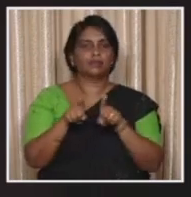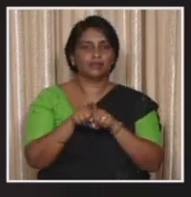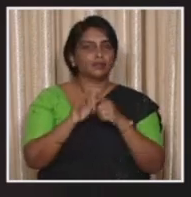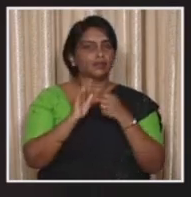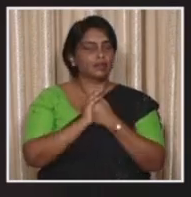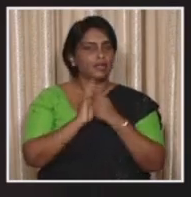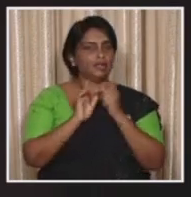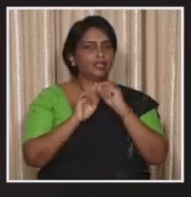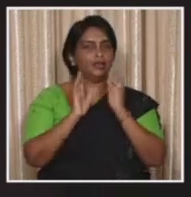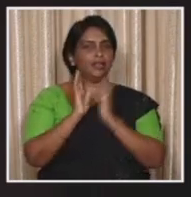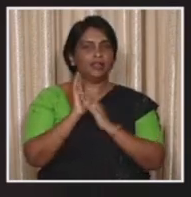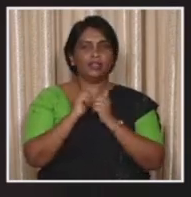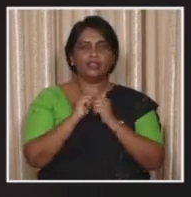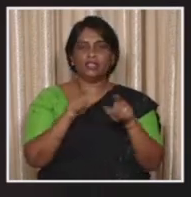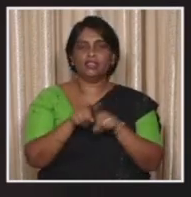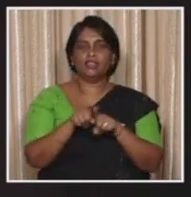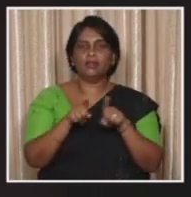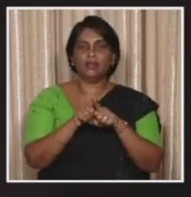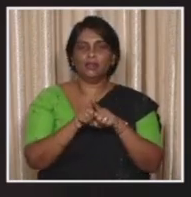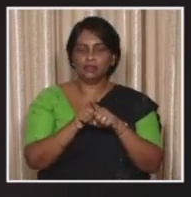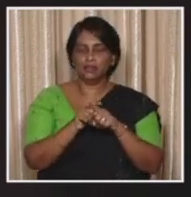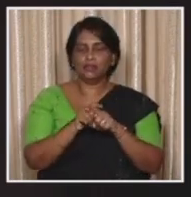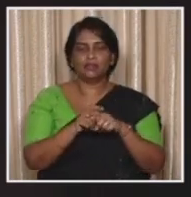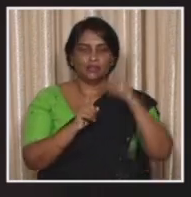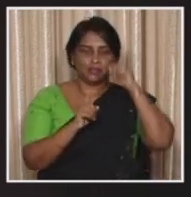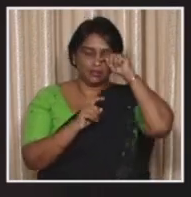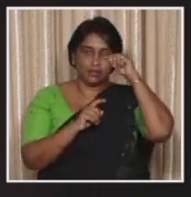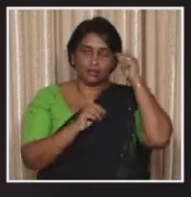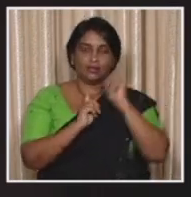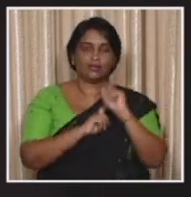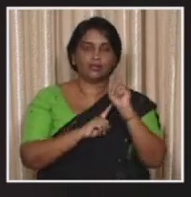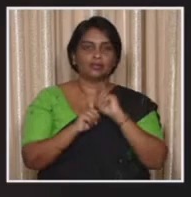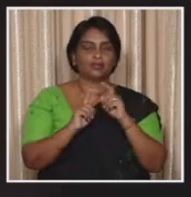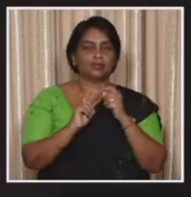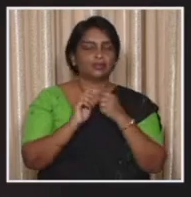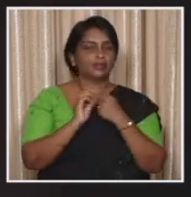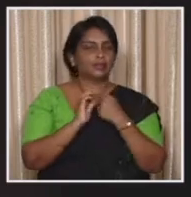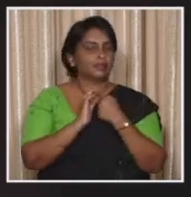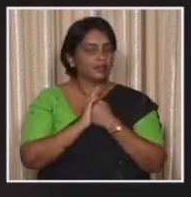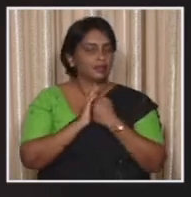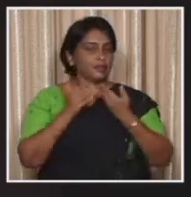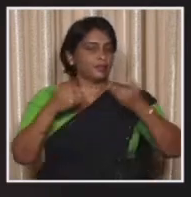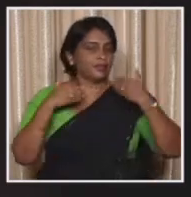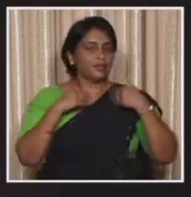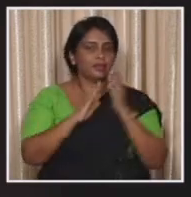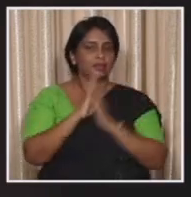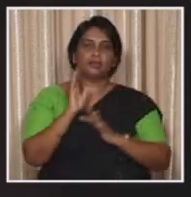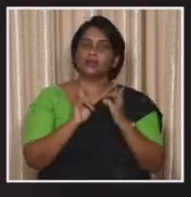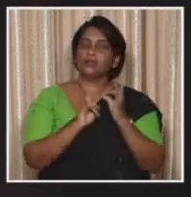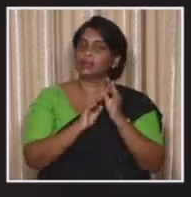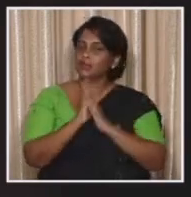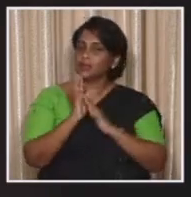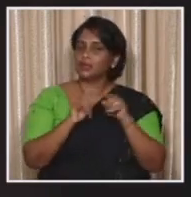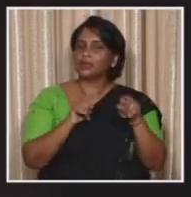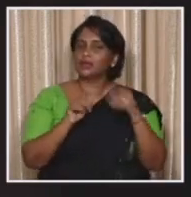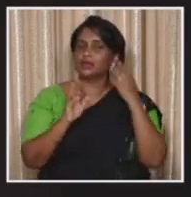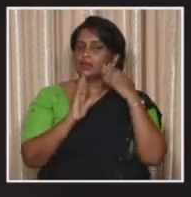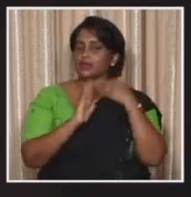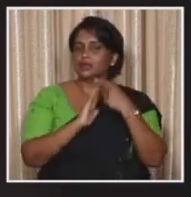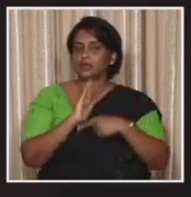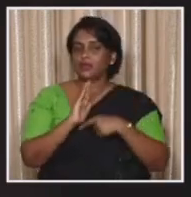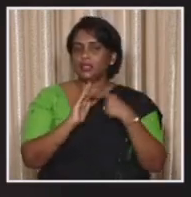සභාපතිතුමනි කතානායකතුමාගේ දලා පාර්ලිමේන්තුවේ පසුපෙළ මන්ත්‍රීවරු දක්වා මම හිතනවා මේ